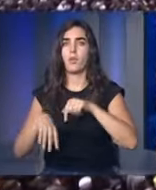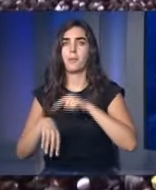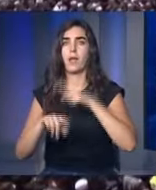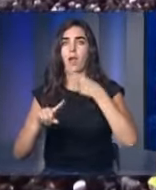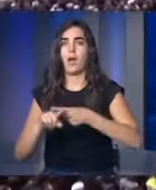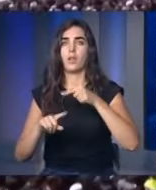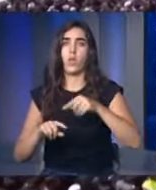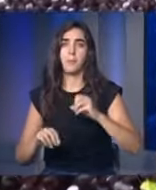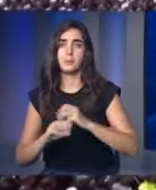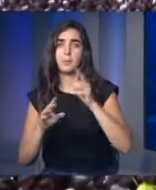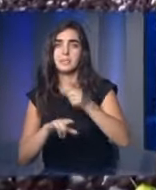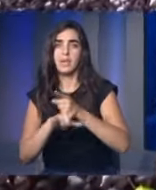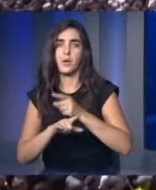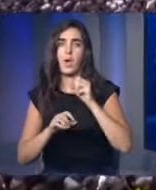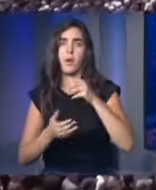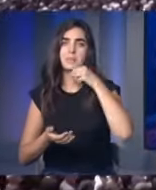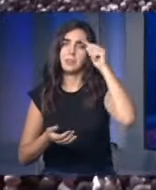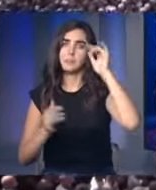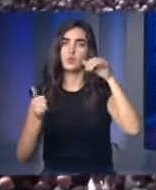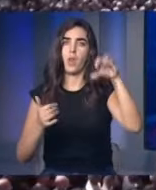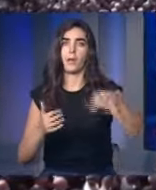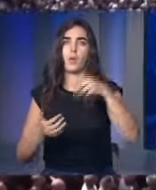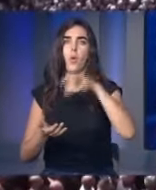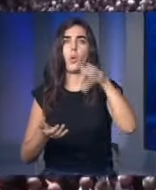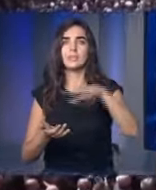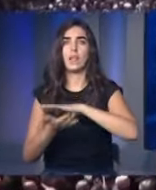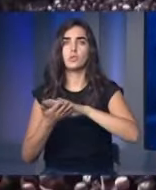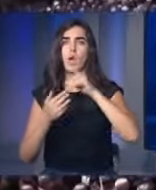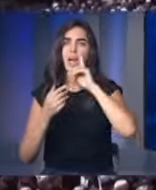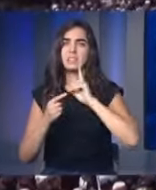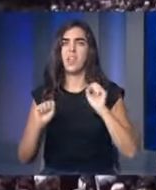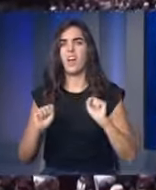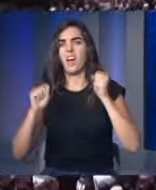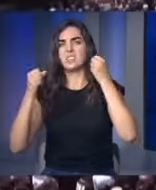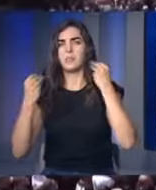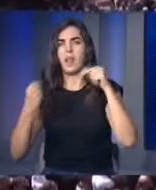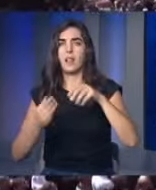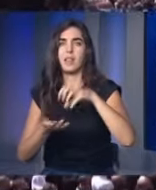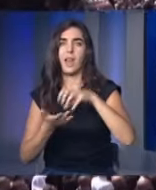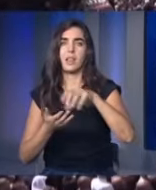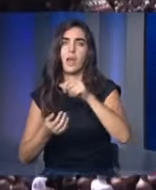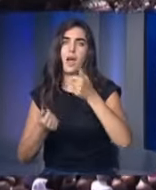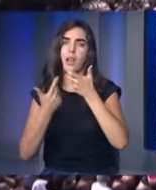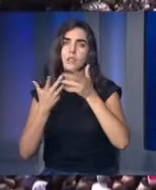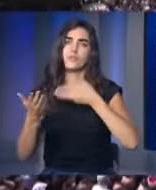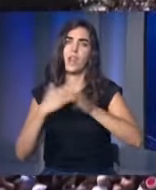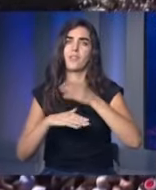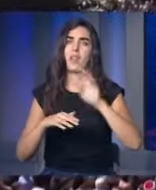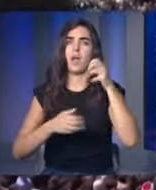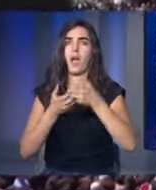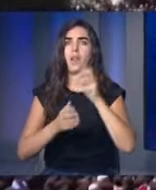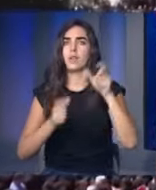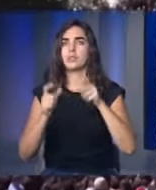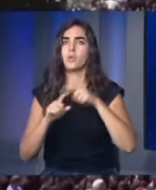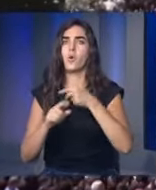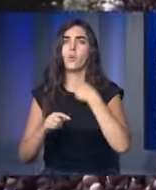سقوط القذيفة الصاروخية في قرية مجدل شمس وسط أجواء حزينة وغاضبة. ولقد طرد عدد من أهالي مجدل شمس